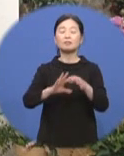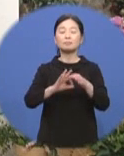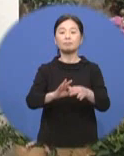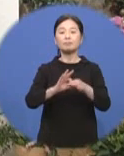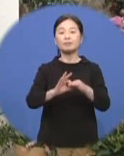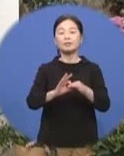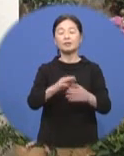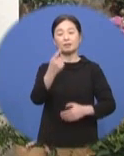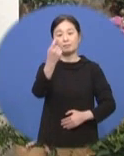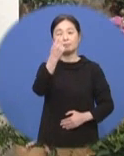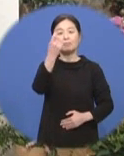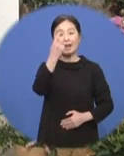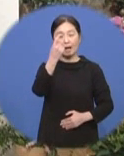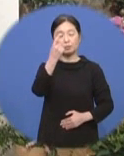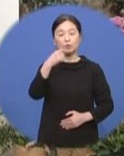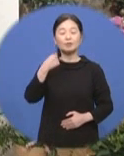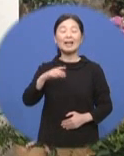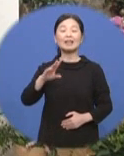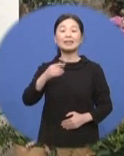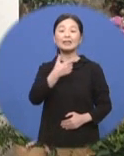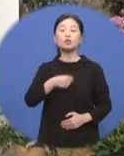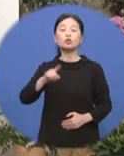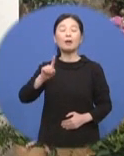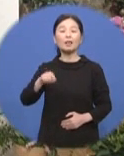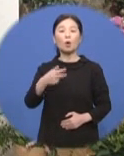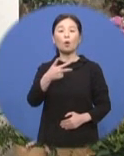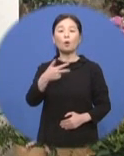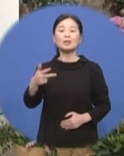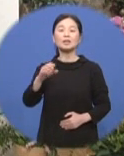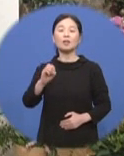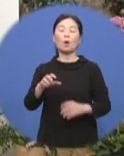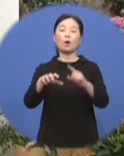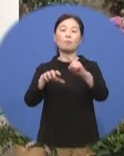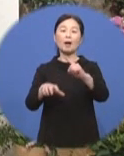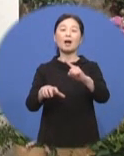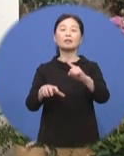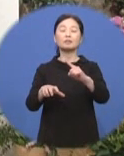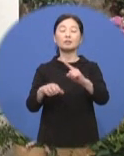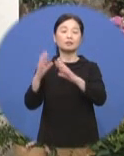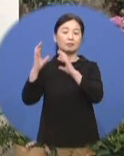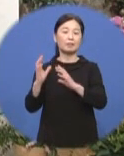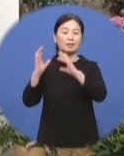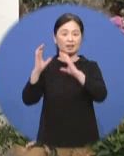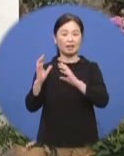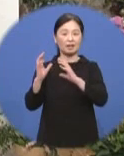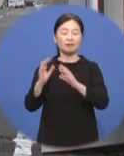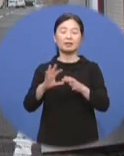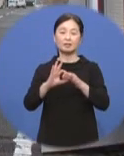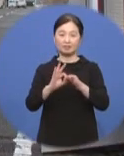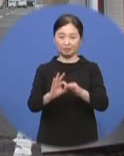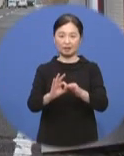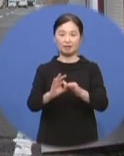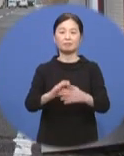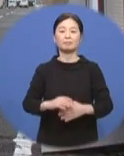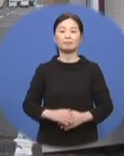する南紀熊野ジオパークフェスタについて紹介します。こちらをご覧ください。